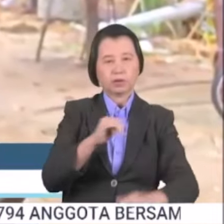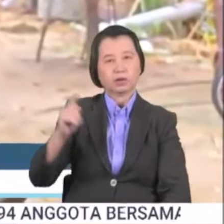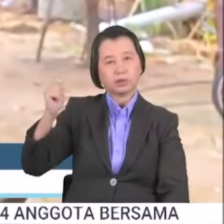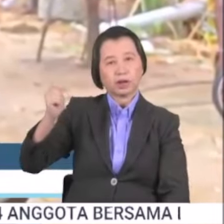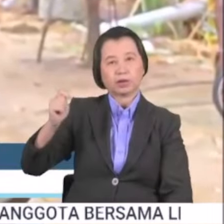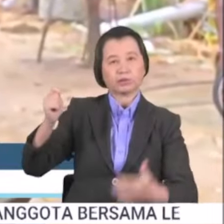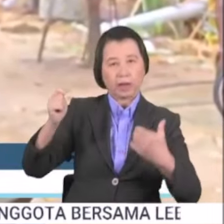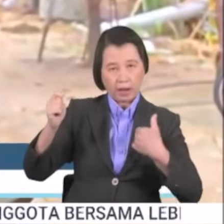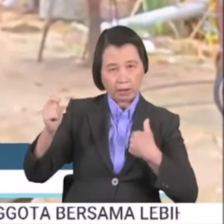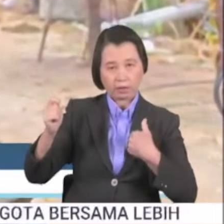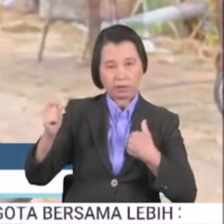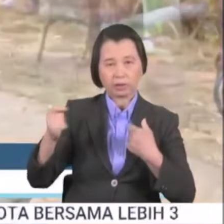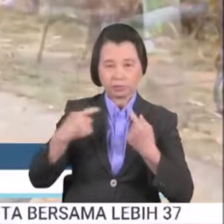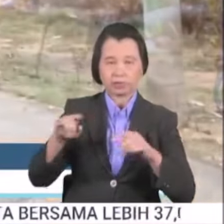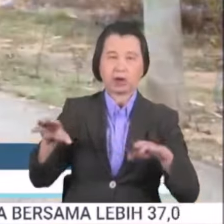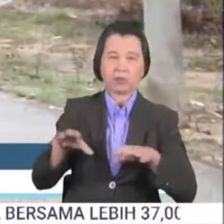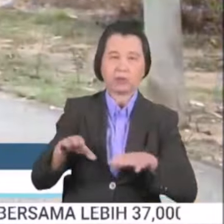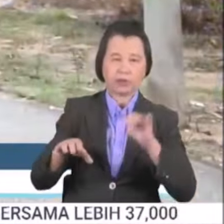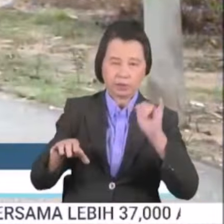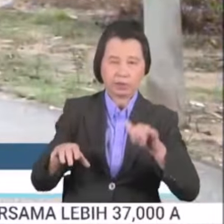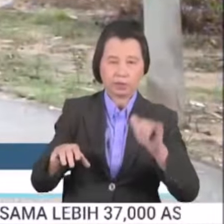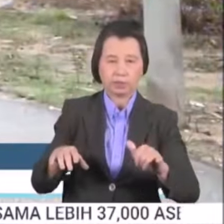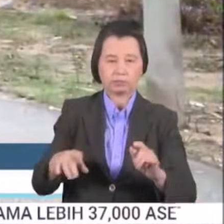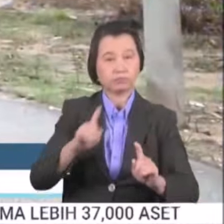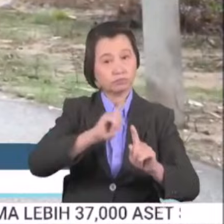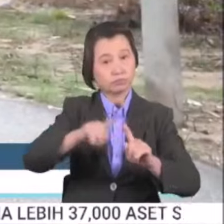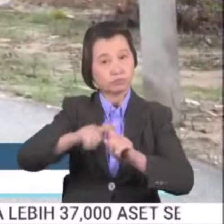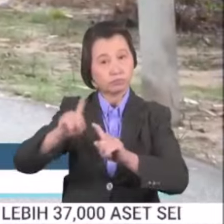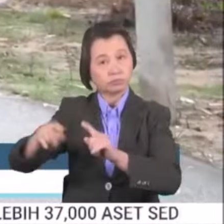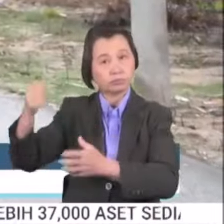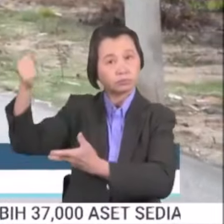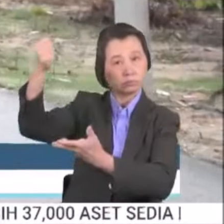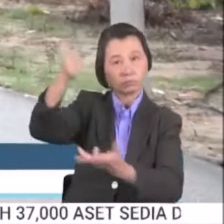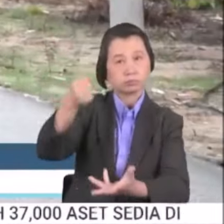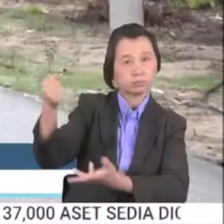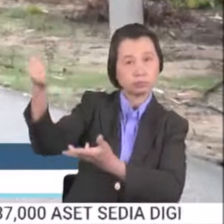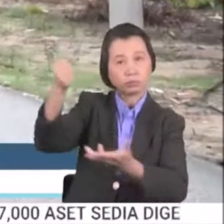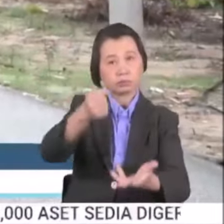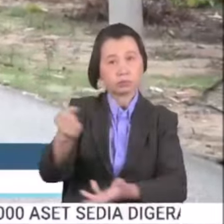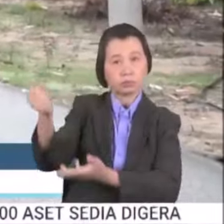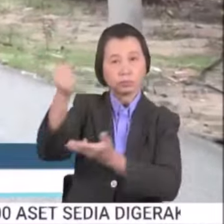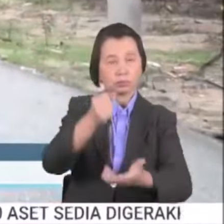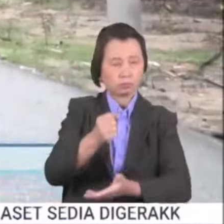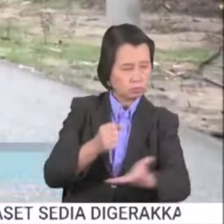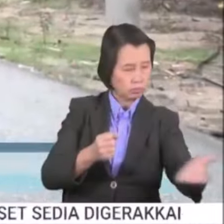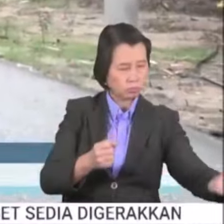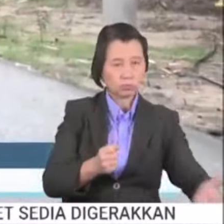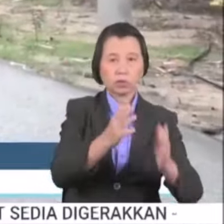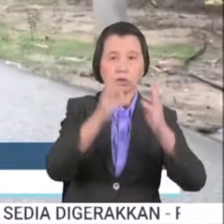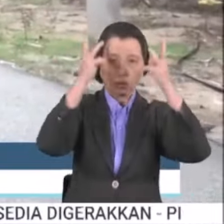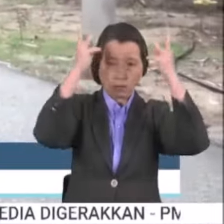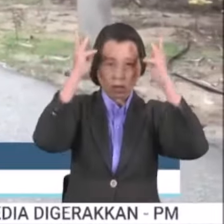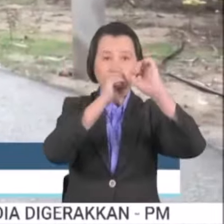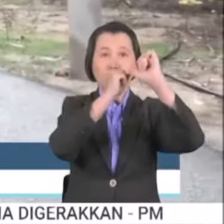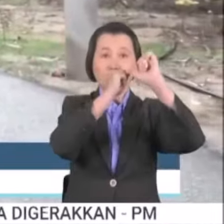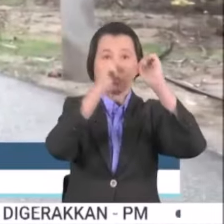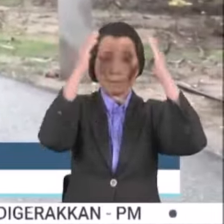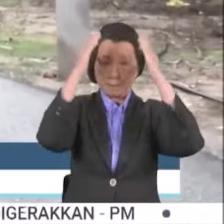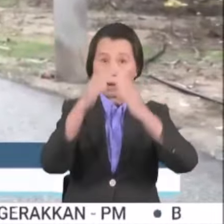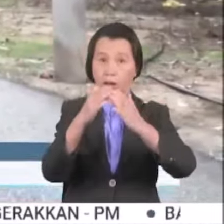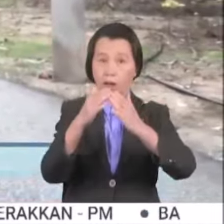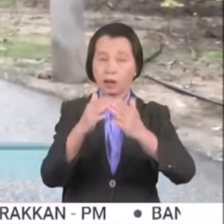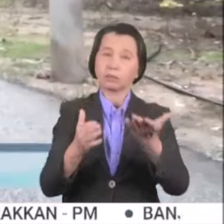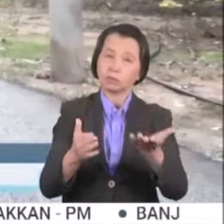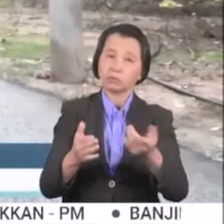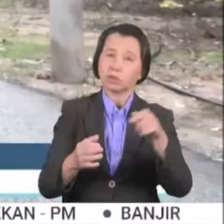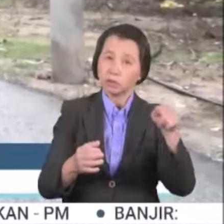apa, sedang berjalan lah. Pelbagai peruntukan telah diberikan kepada masyarakat orang asli di negeri Pahang dan